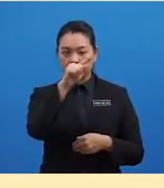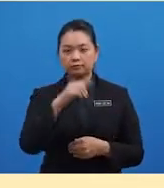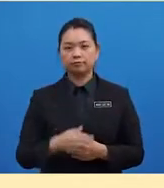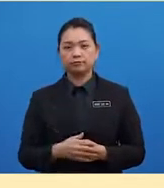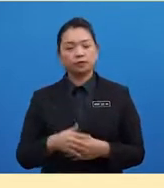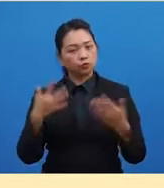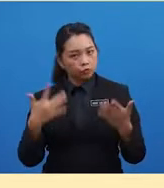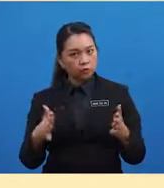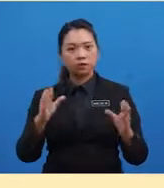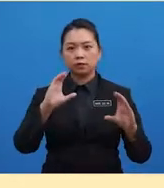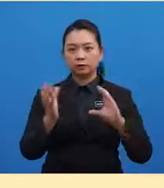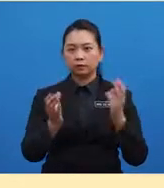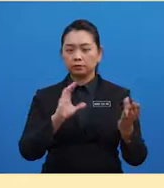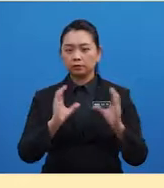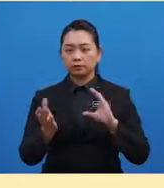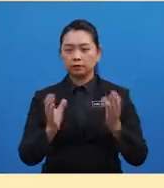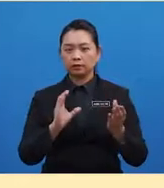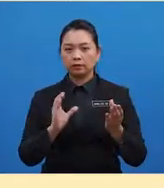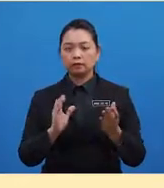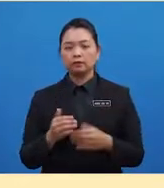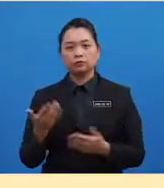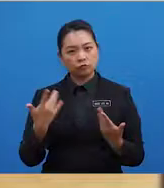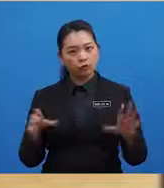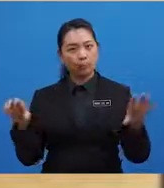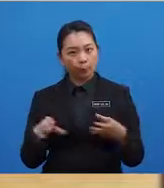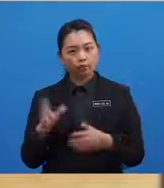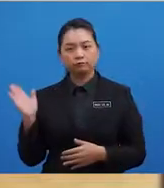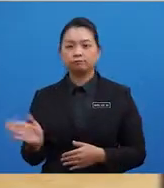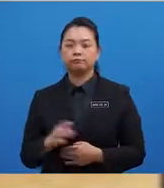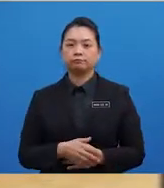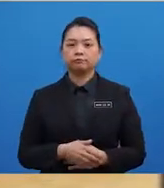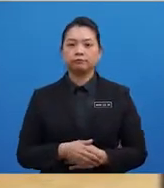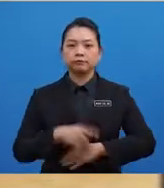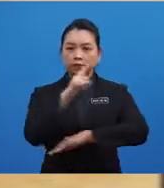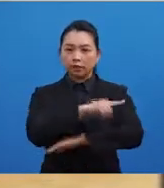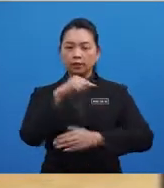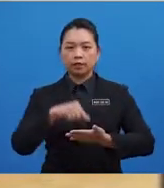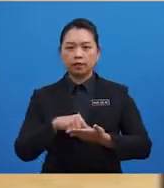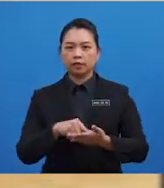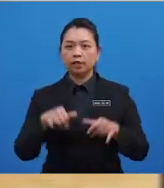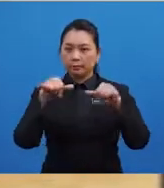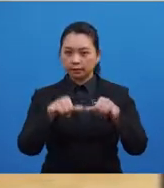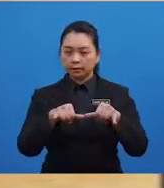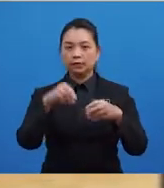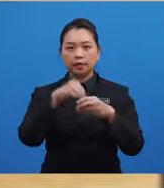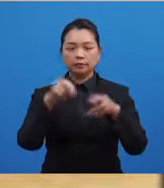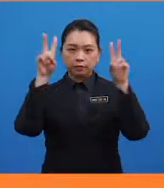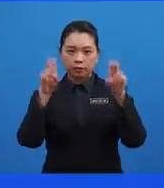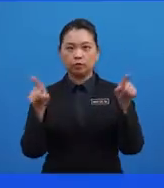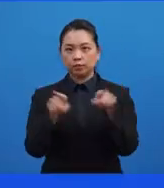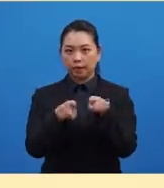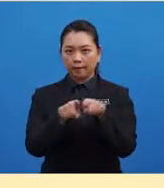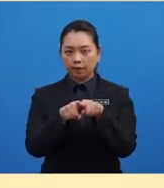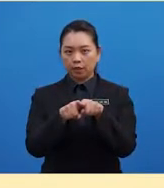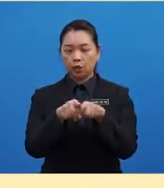membandingkan prisma dan bukan prisma. Hari ini, kita masih lagi berada dalam tajuk yang sama